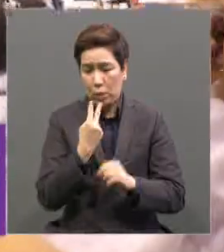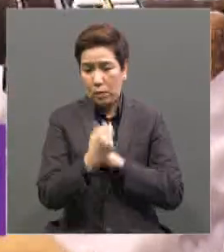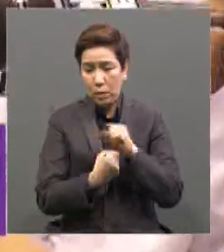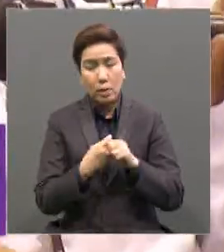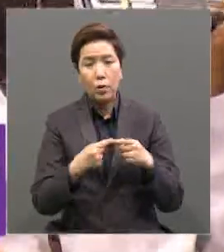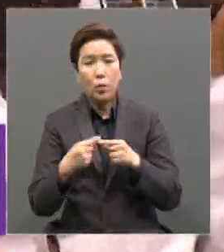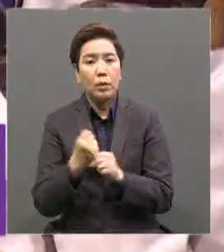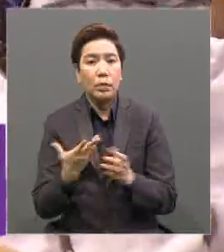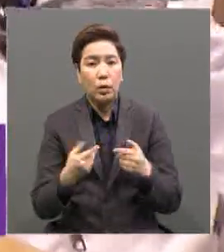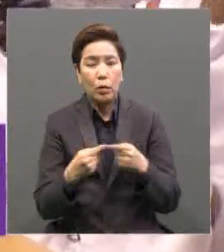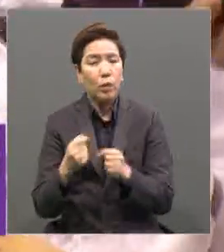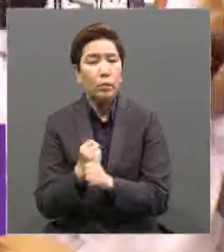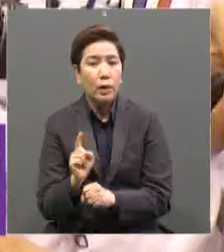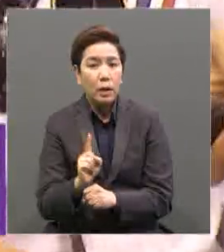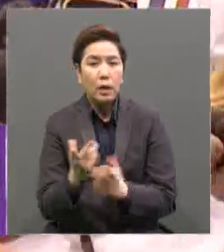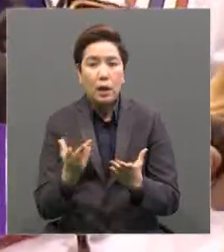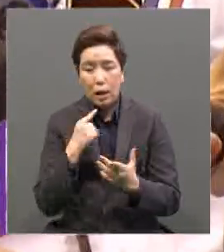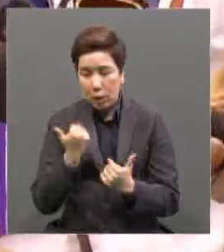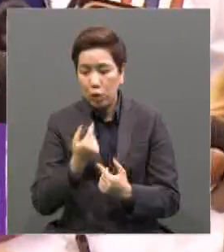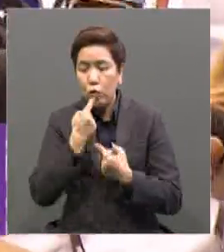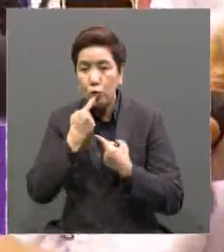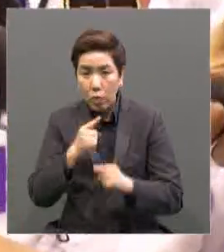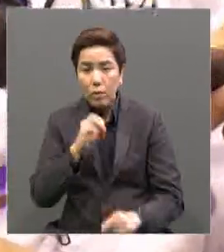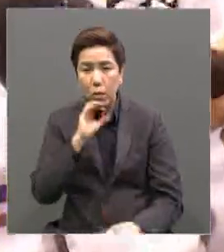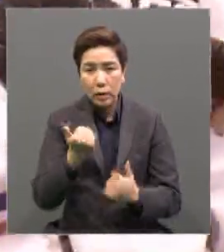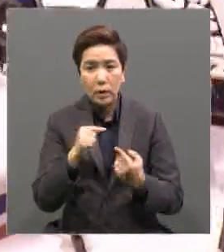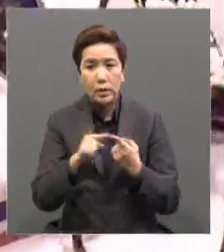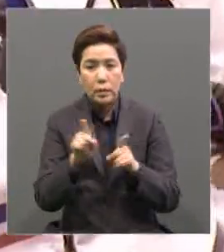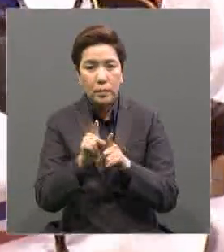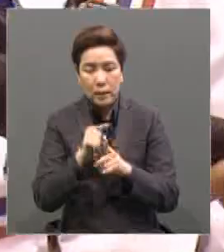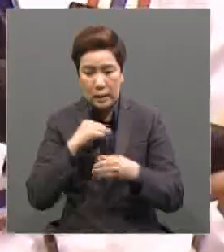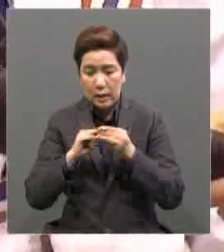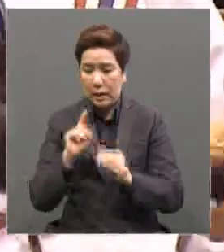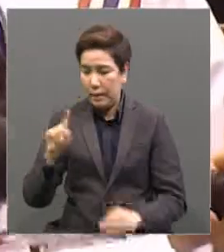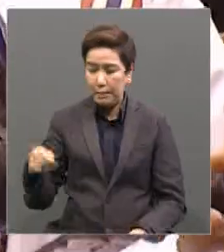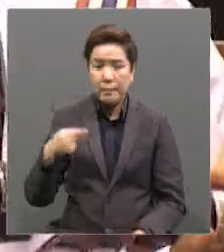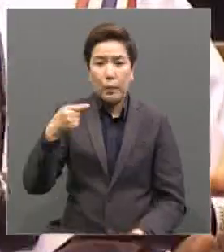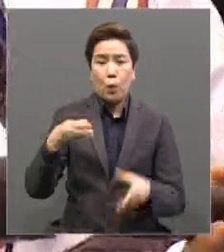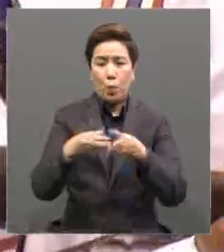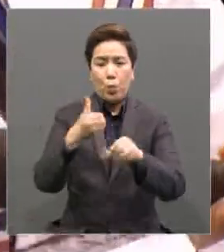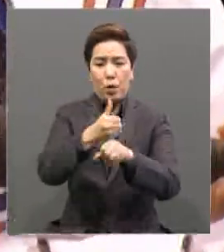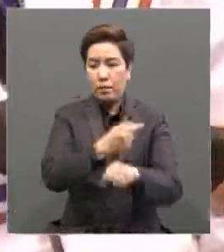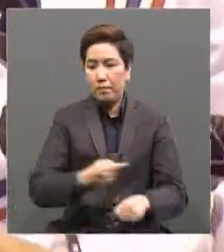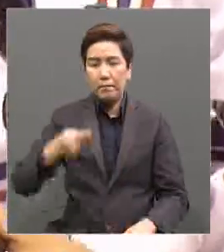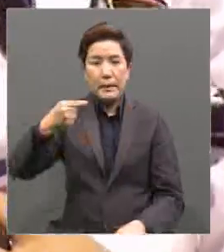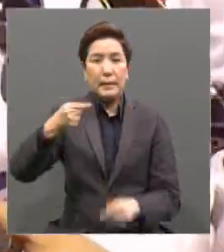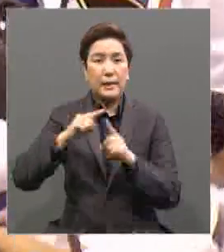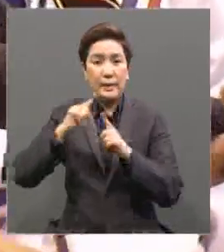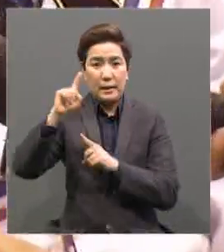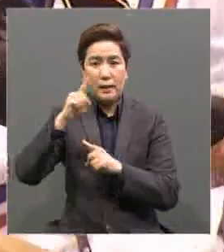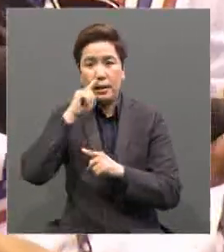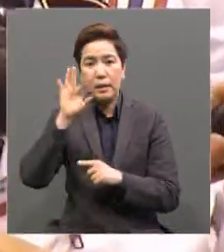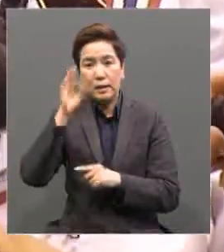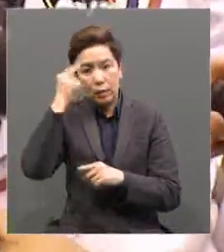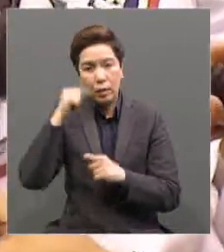งแล้วตอบต่อไปจะเป็นไงก็นั่นไงคือคำตอบก็เราถ้ามันขึ้นมาเป็นเบอร์เดิมใช่ไหมแล้วก็เป็นตัวเลือกในการเลือกนาย